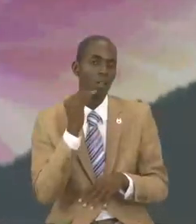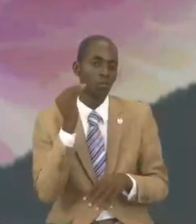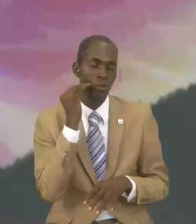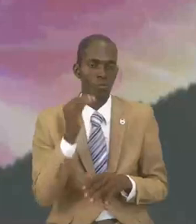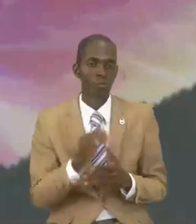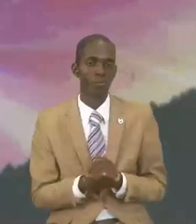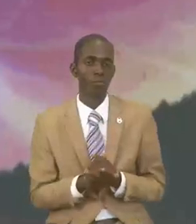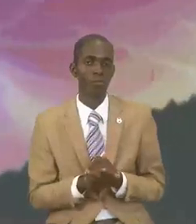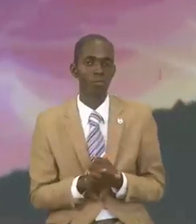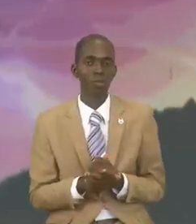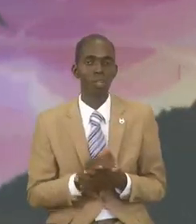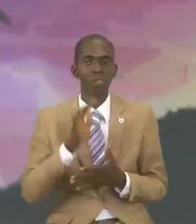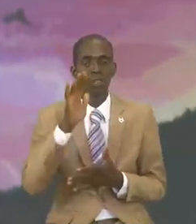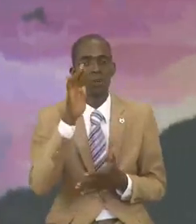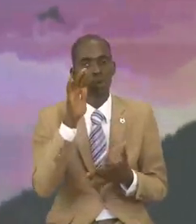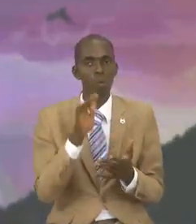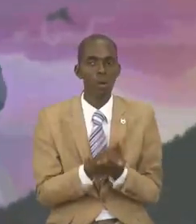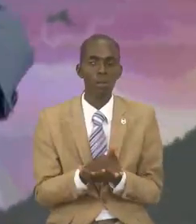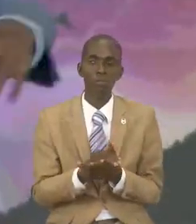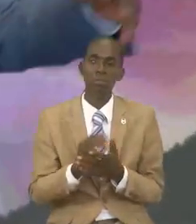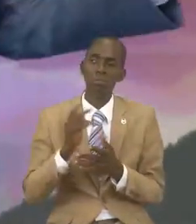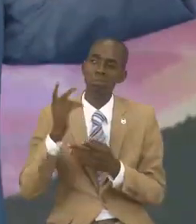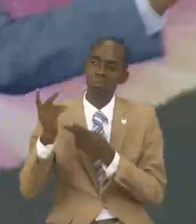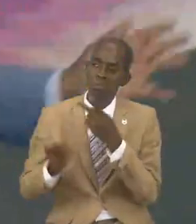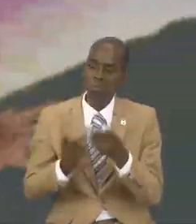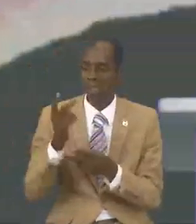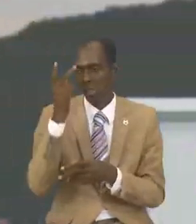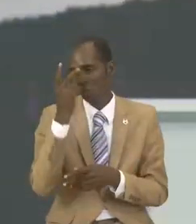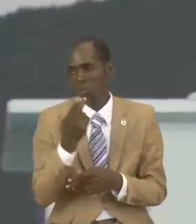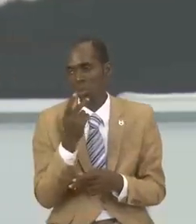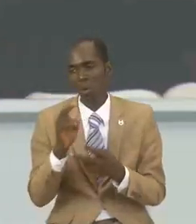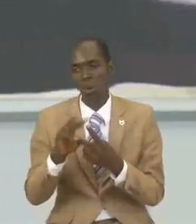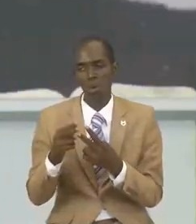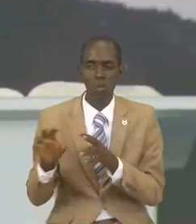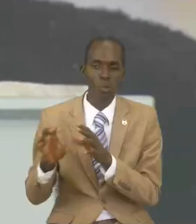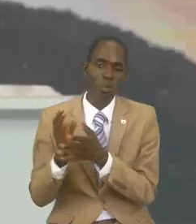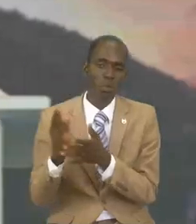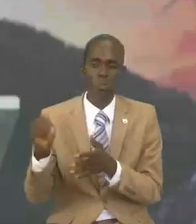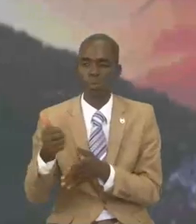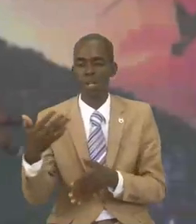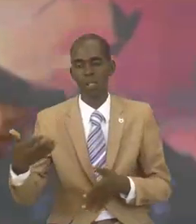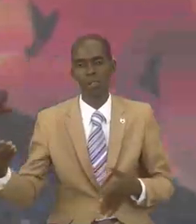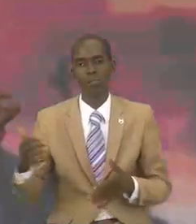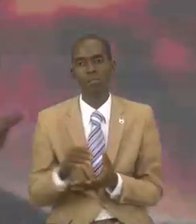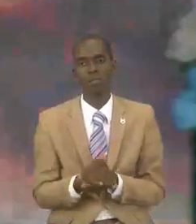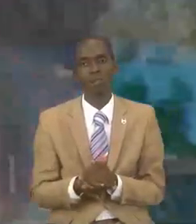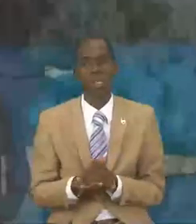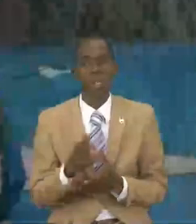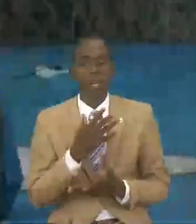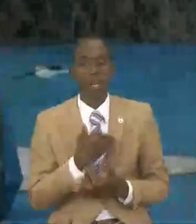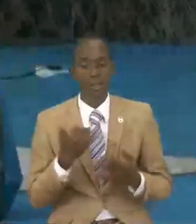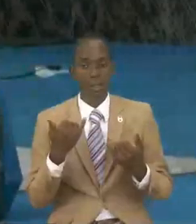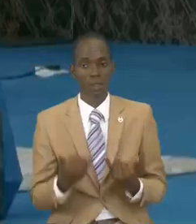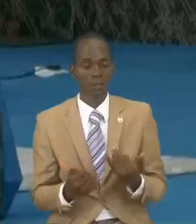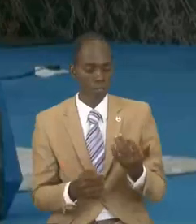maison. Ta femme est allée rendre visite à ses parents et faire d'autres choses là-bas. et